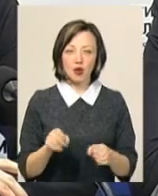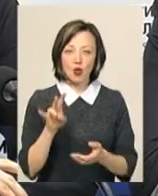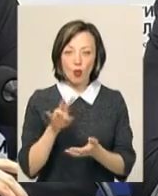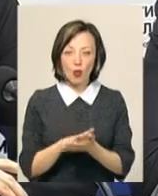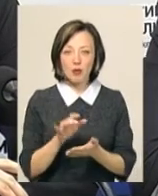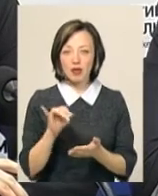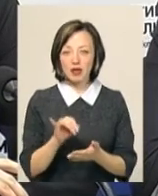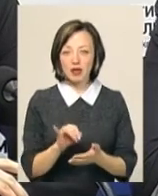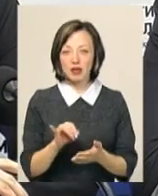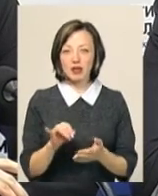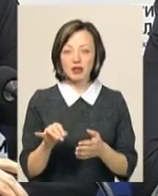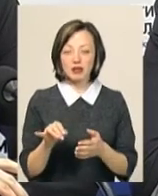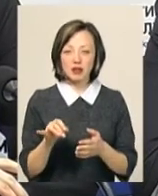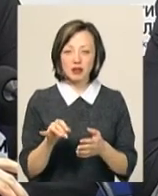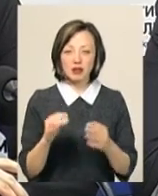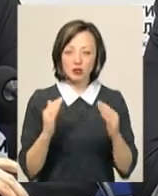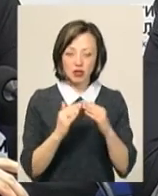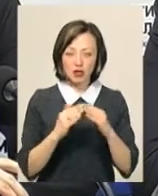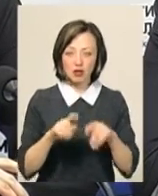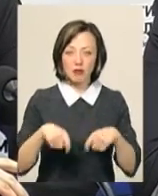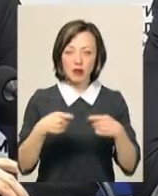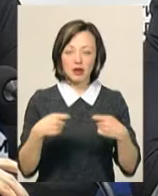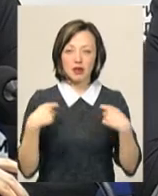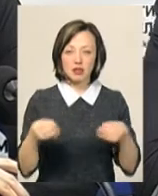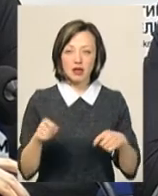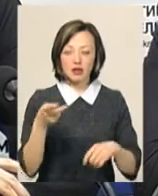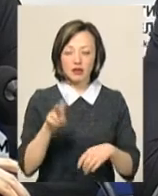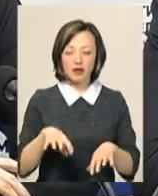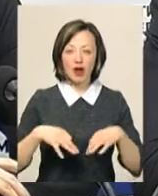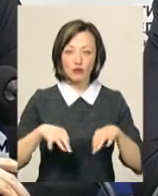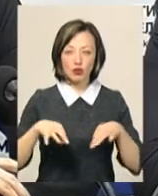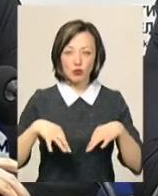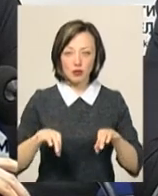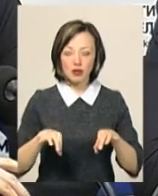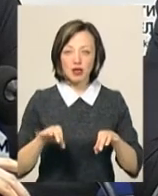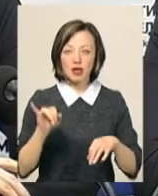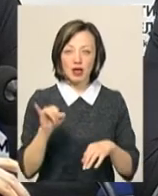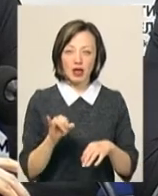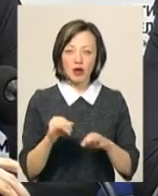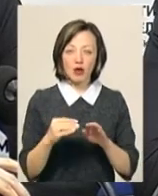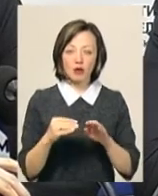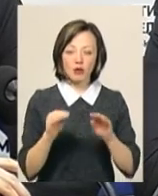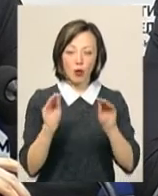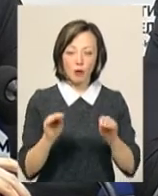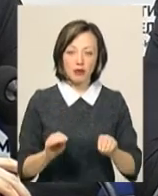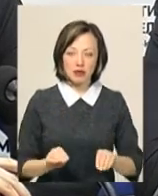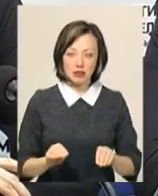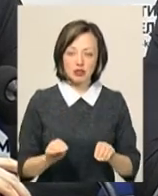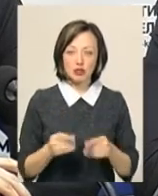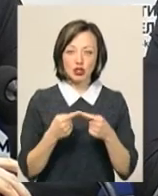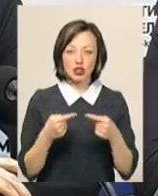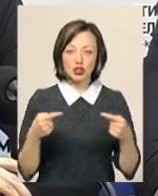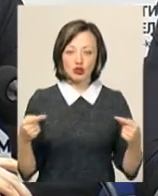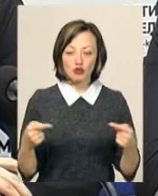один житловий будинок. Передано на реалізацію два автомобіля та описано ряд